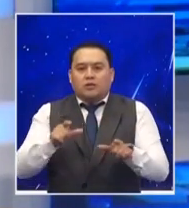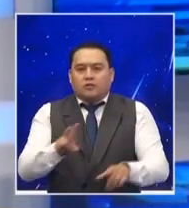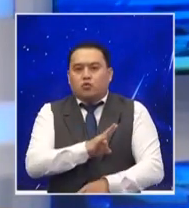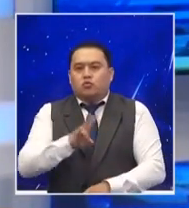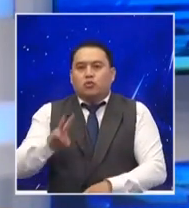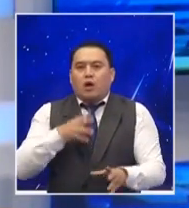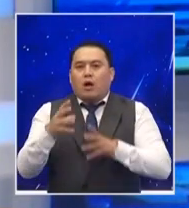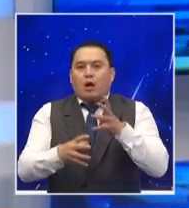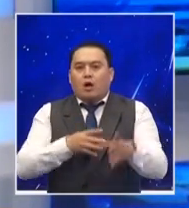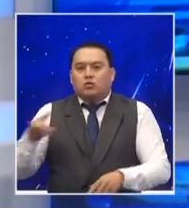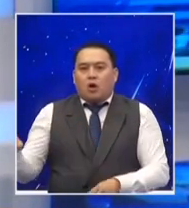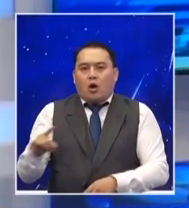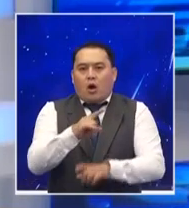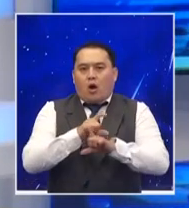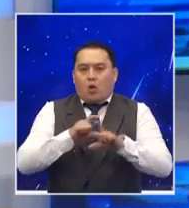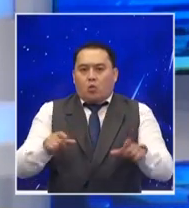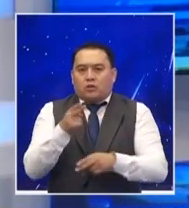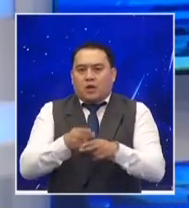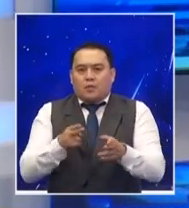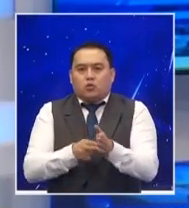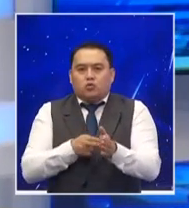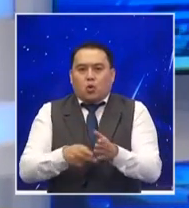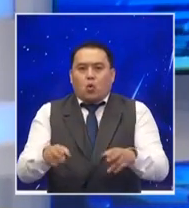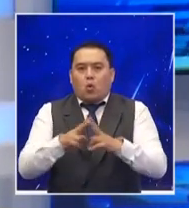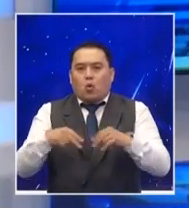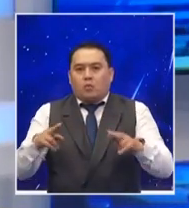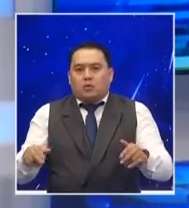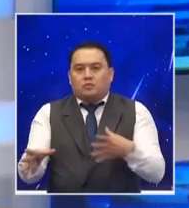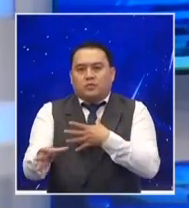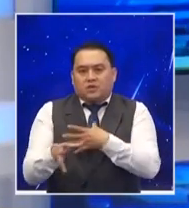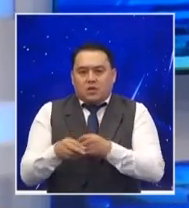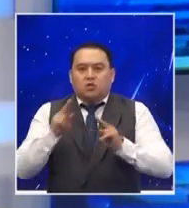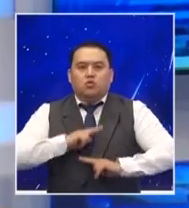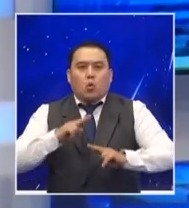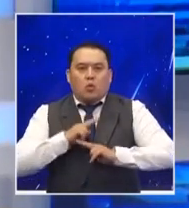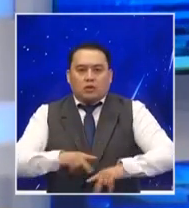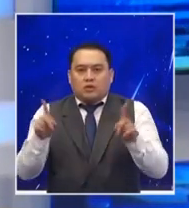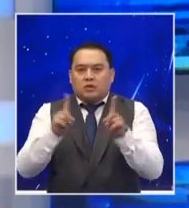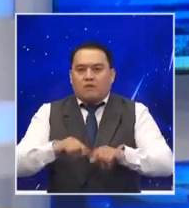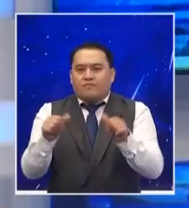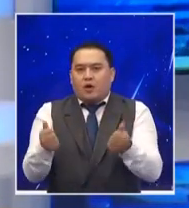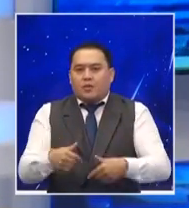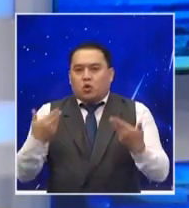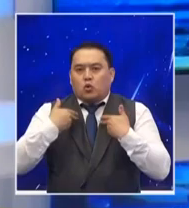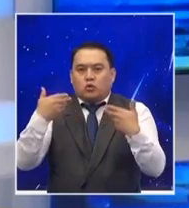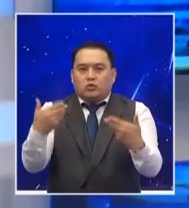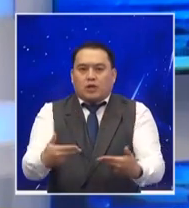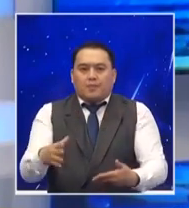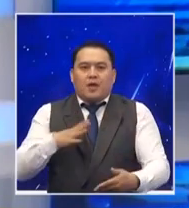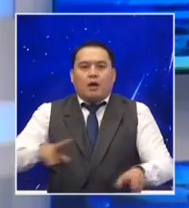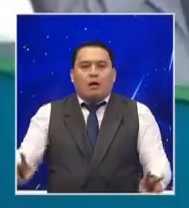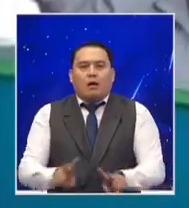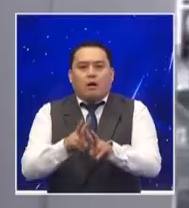Назарбаев халықаралық әуежайымен Қазақстан темір жолы ұлттық компаниясымен бірлесіп, жолаушыларды ерекше форматта құттықтады.